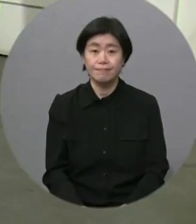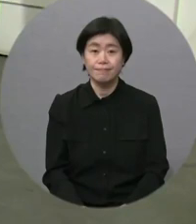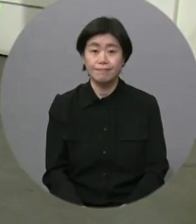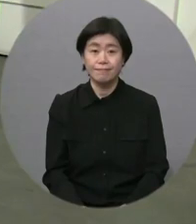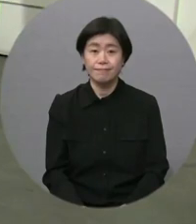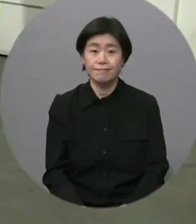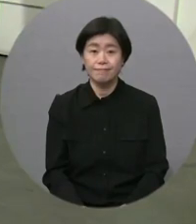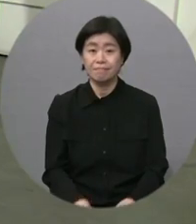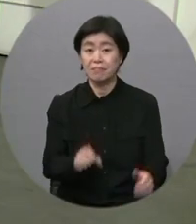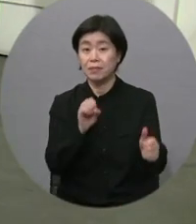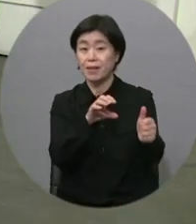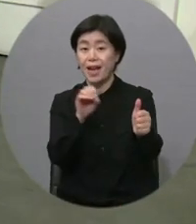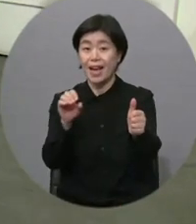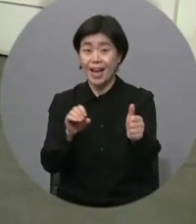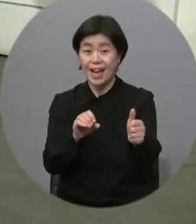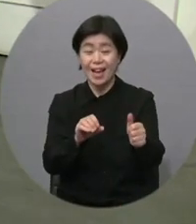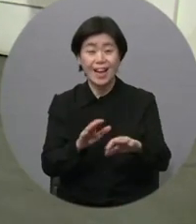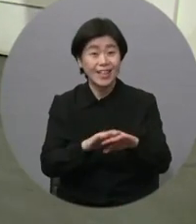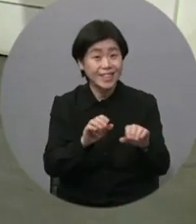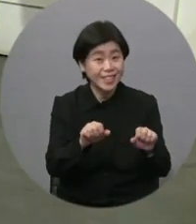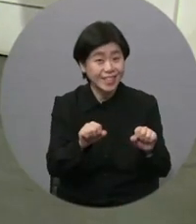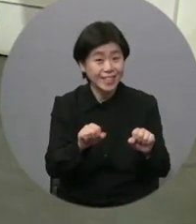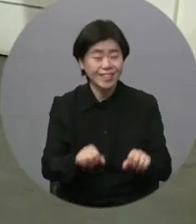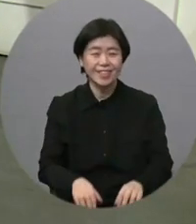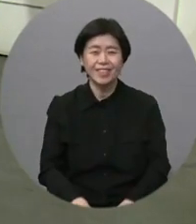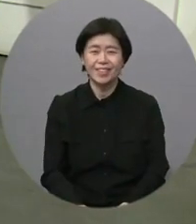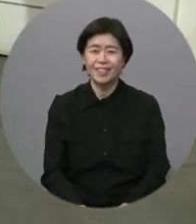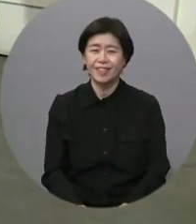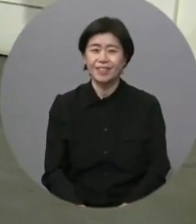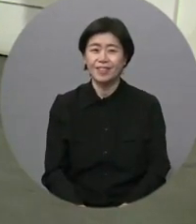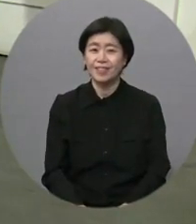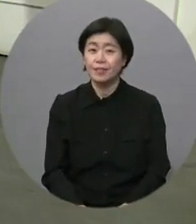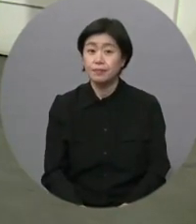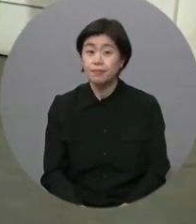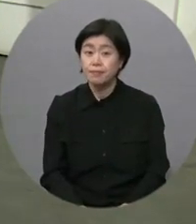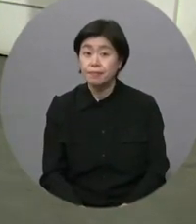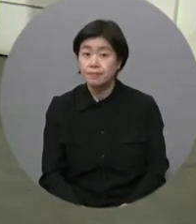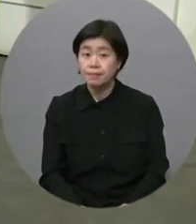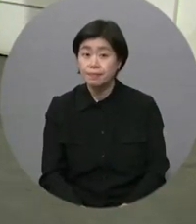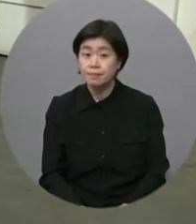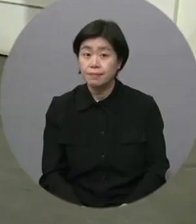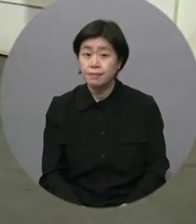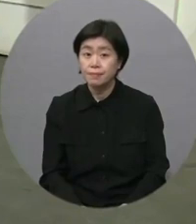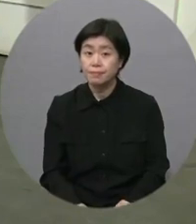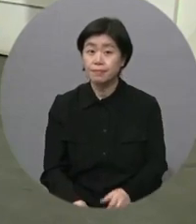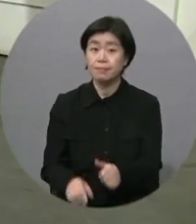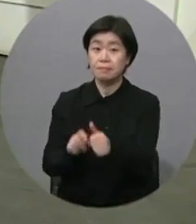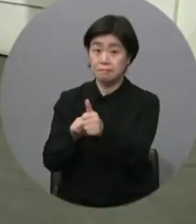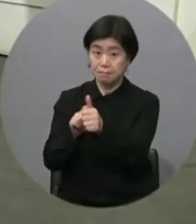한번 감사하다고 아유, 말씀드려야 될 것 같은데요. 예. 아니, 저는 제임스 킹을